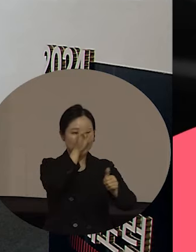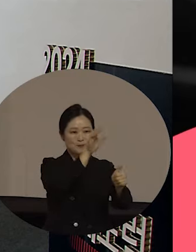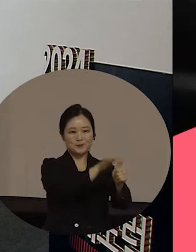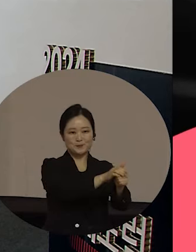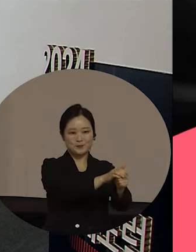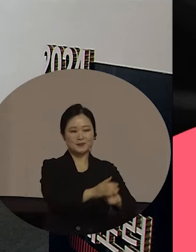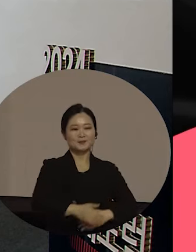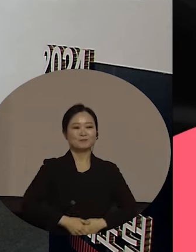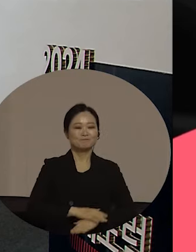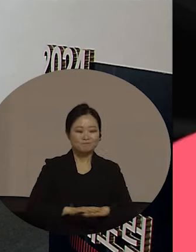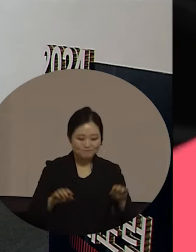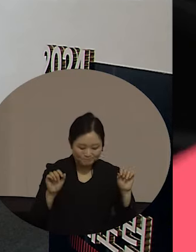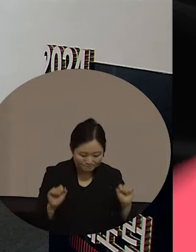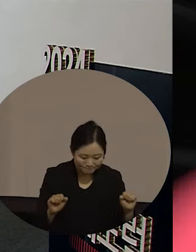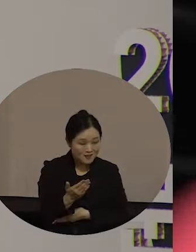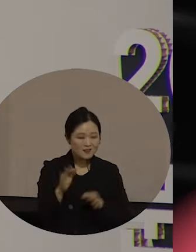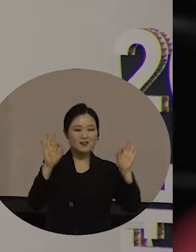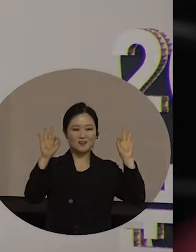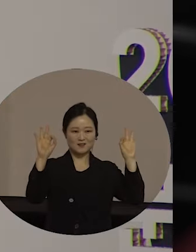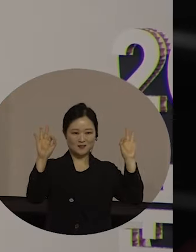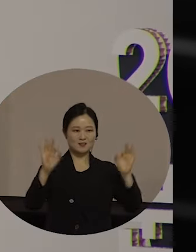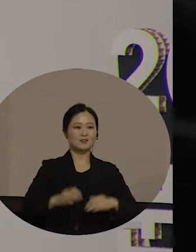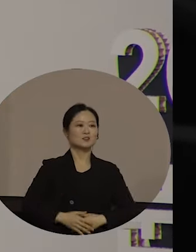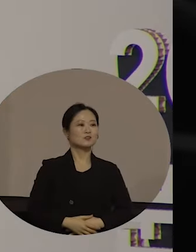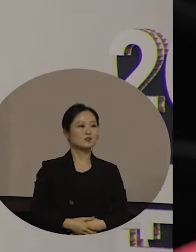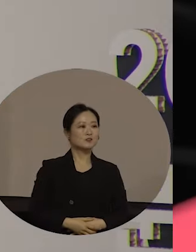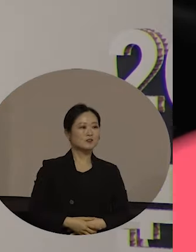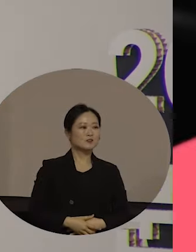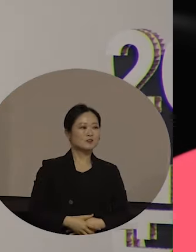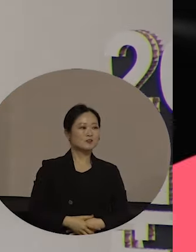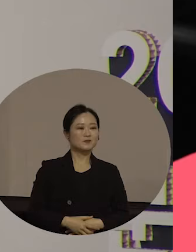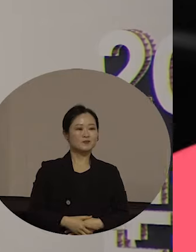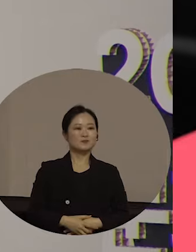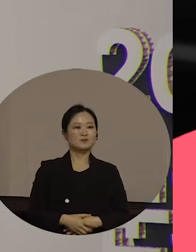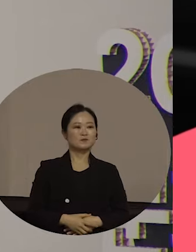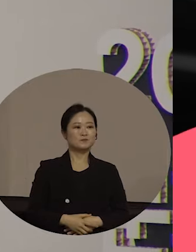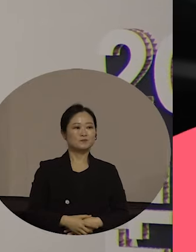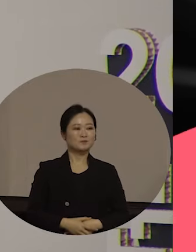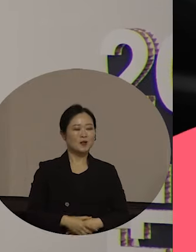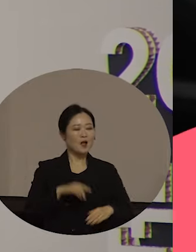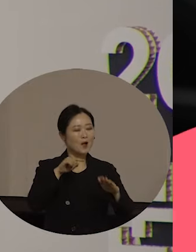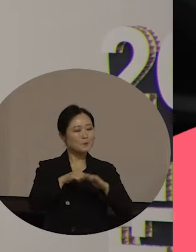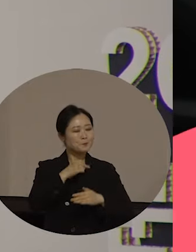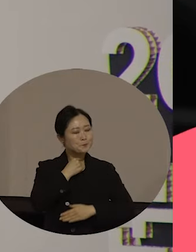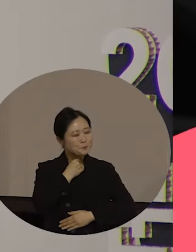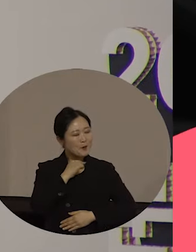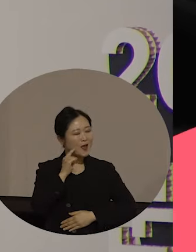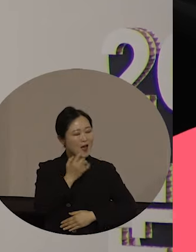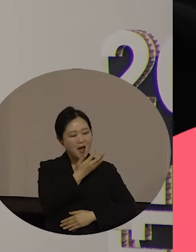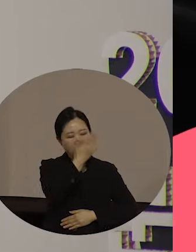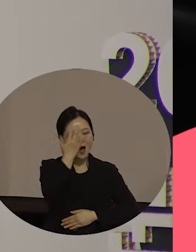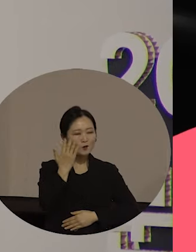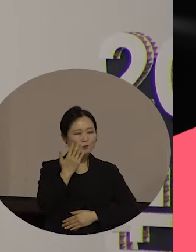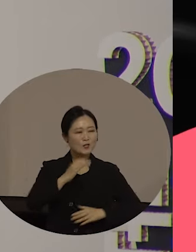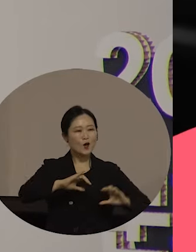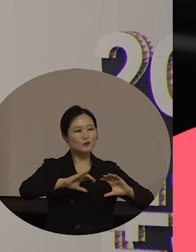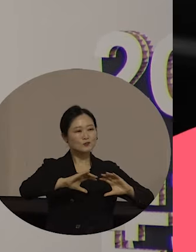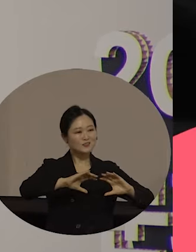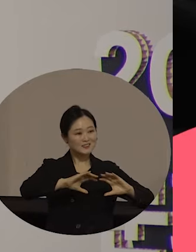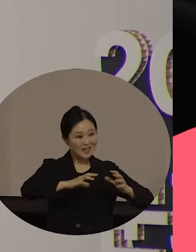하겠습니다. 예, 안녕하세요. 김규원입니다. 진짜 너무 가고 싶은 아름다운 나라, 저 유라시아 끝에